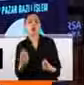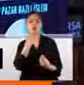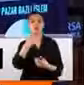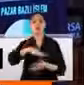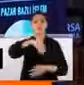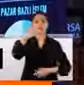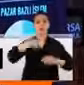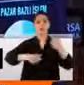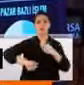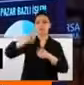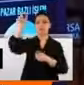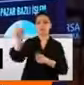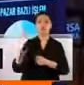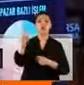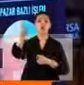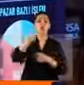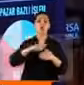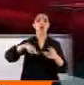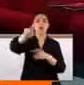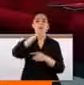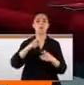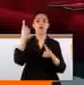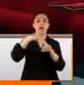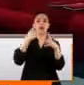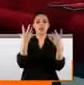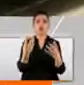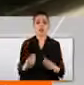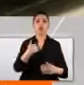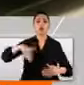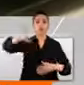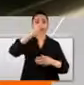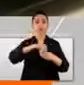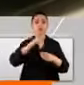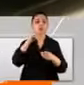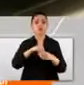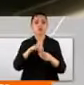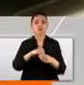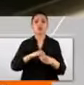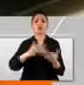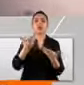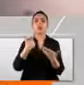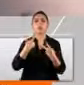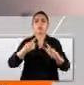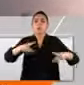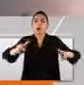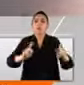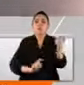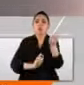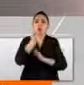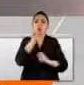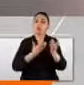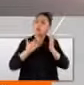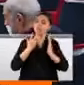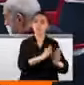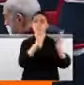Başkanı. Piyasalar açıklamaya olumlu yanıt verdi. Elimizdeki tüm araçları bağımsız ve etkin bir şekilde kullanmaya